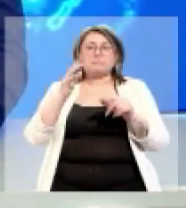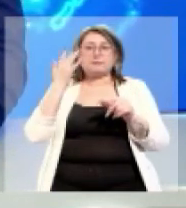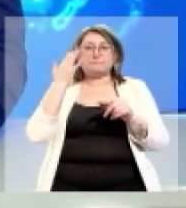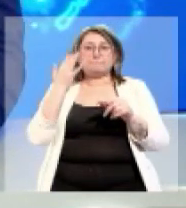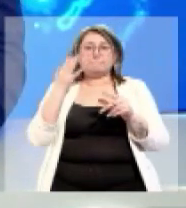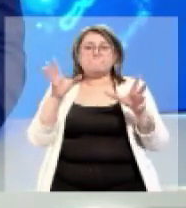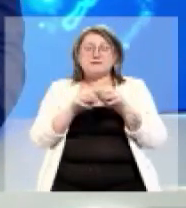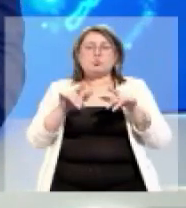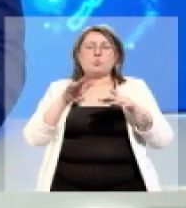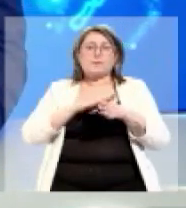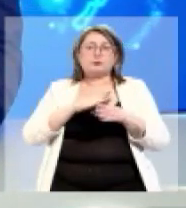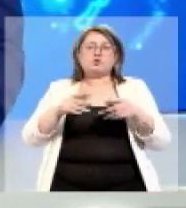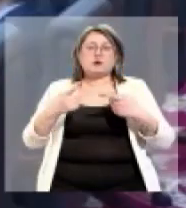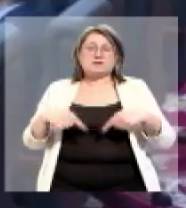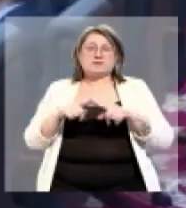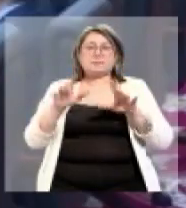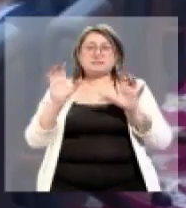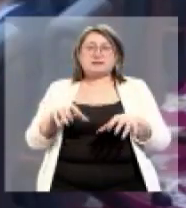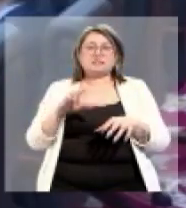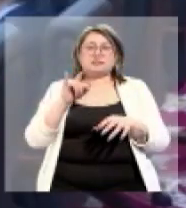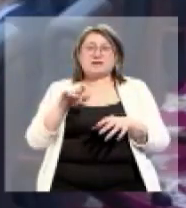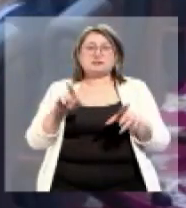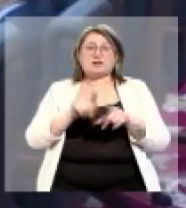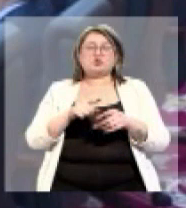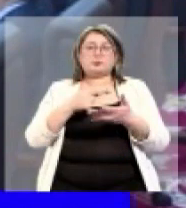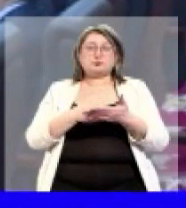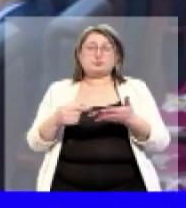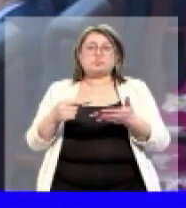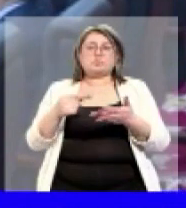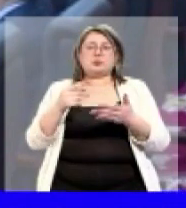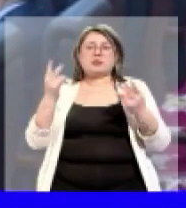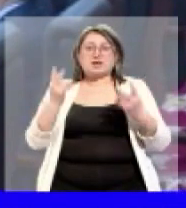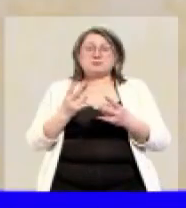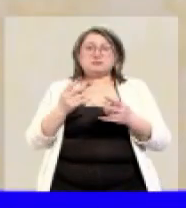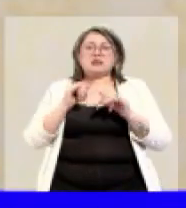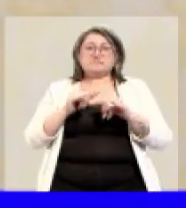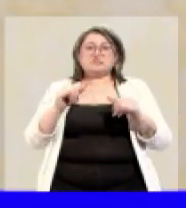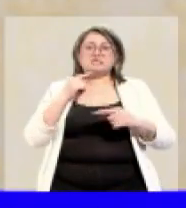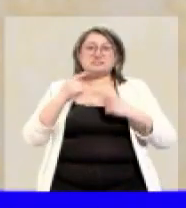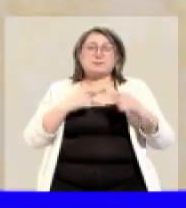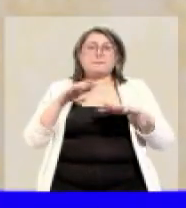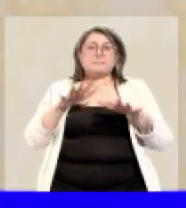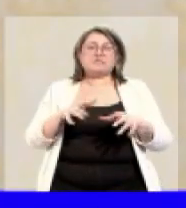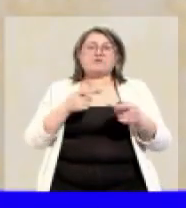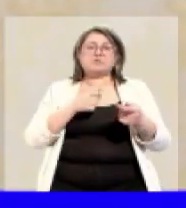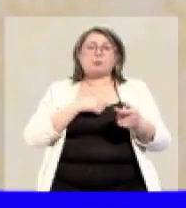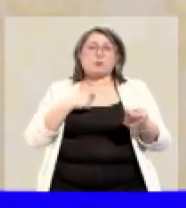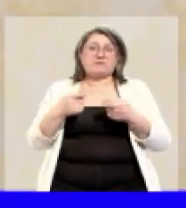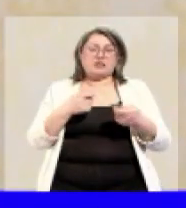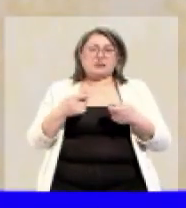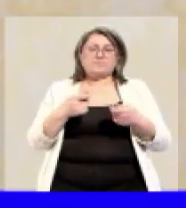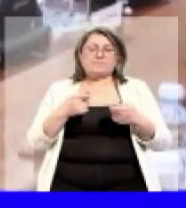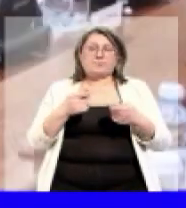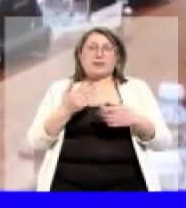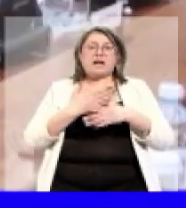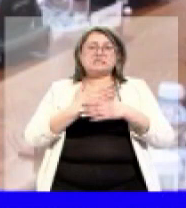кеңестің отырысында осылай деді. Сенат төрағасы жергілікті басқару жүйесін дамыту, мәслихаттарға методикалық және материалдық